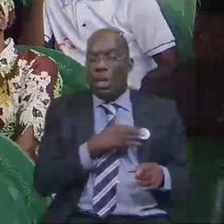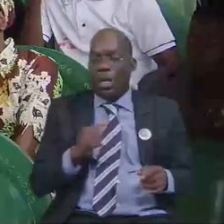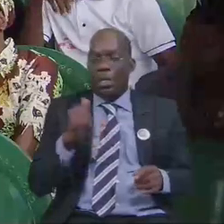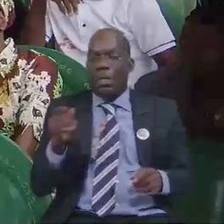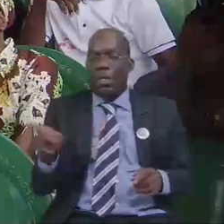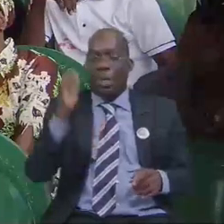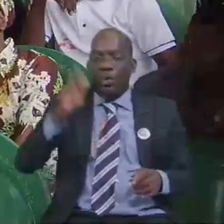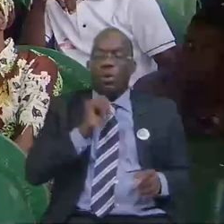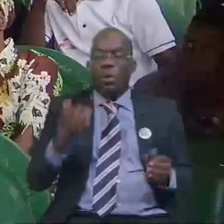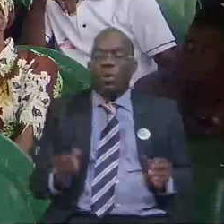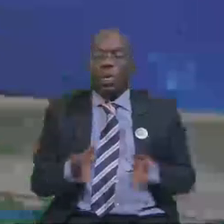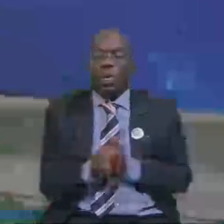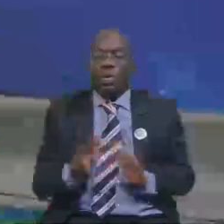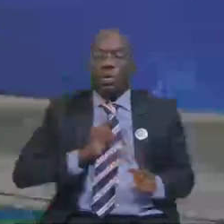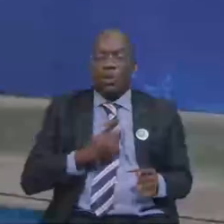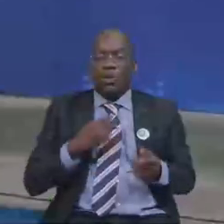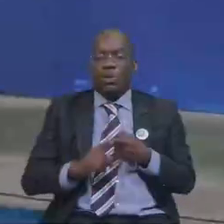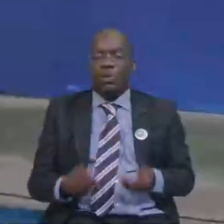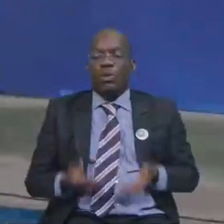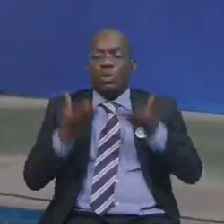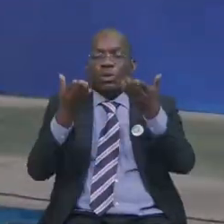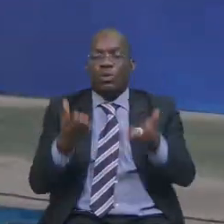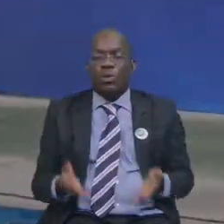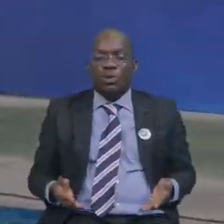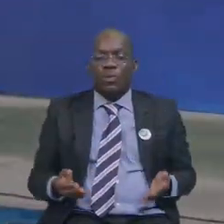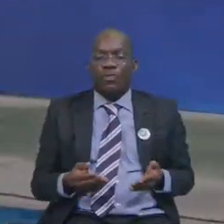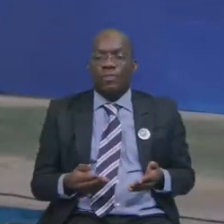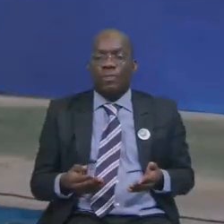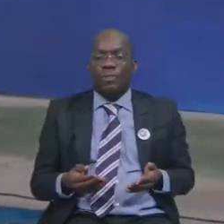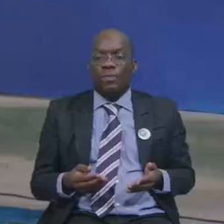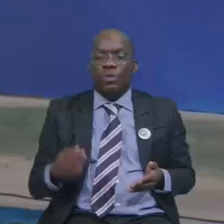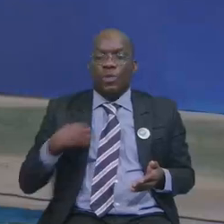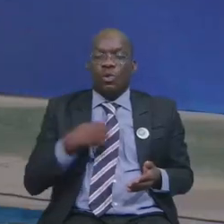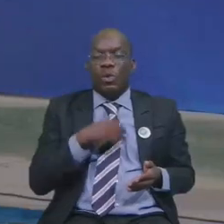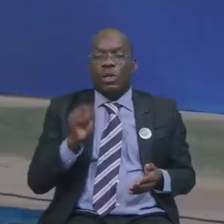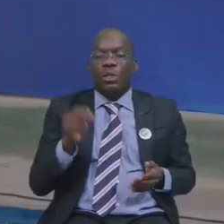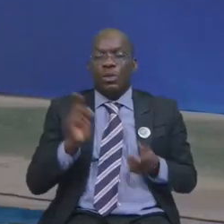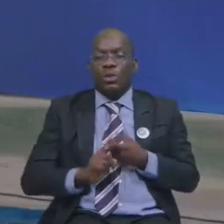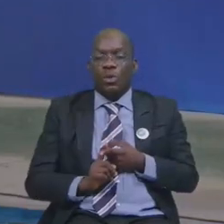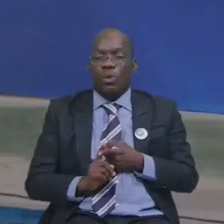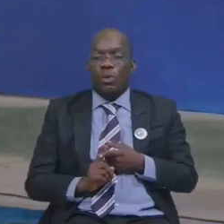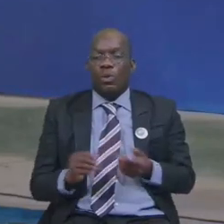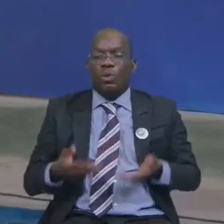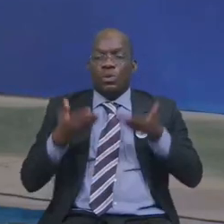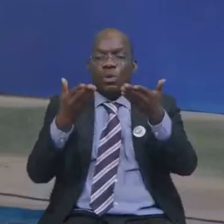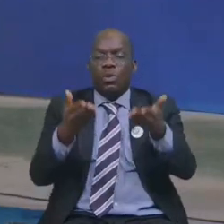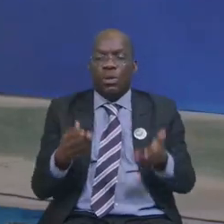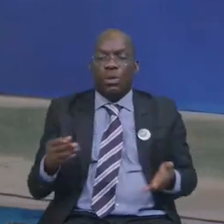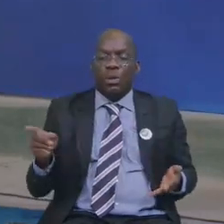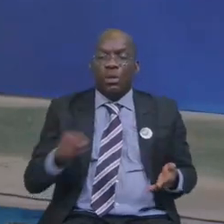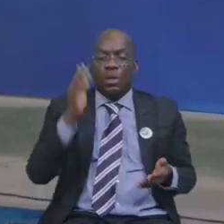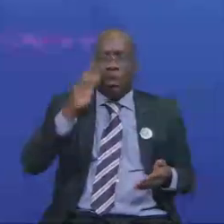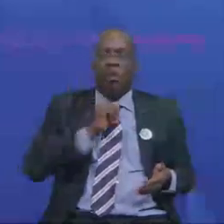soumettre à moi ce que ce soit un devoir spécial qu'il ne faut déposer mais ils vont pas nous